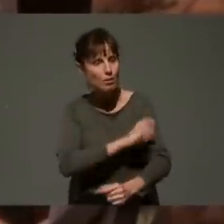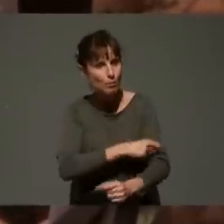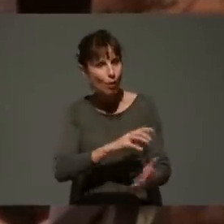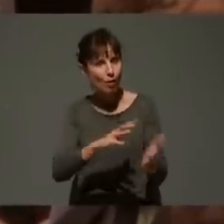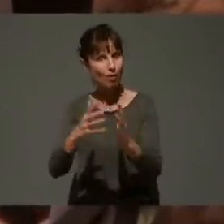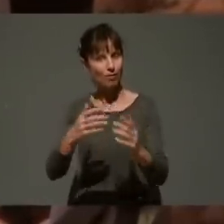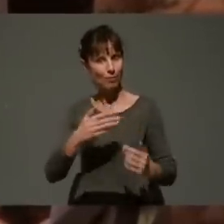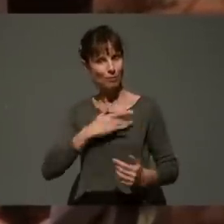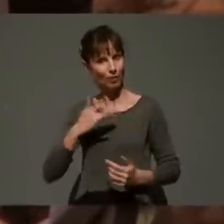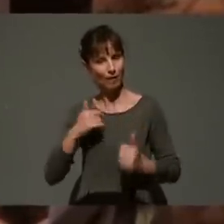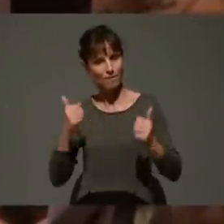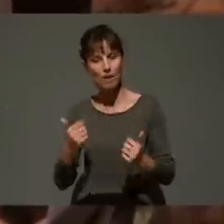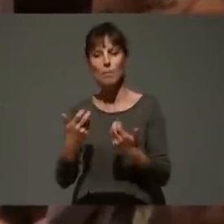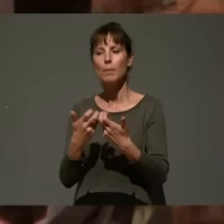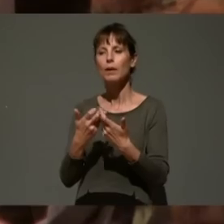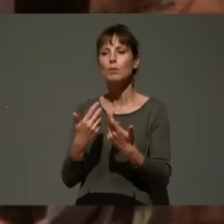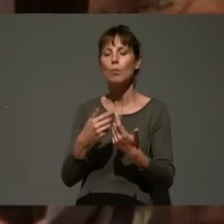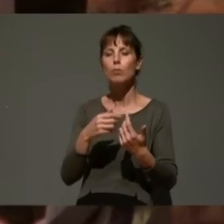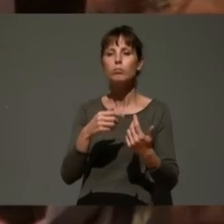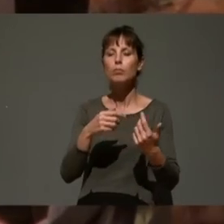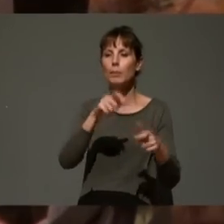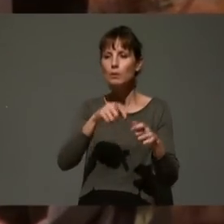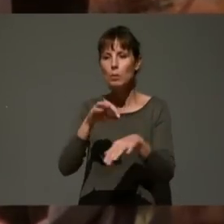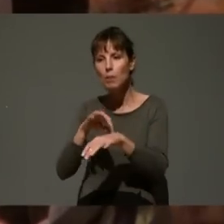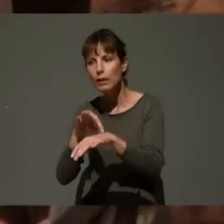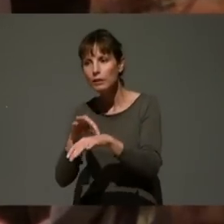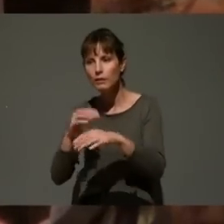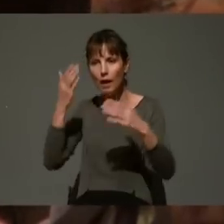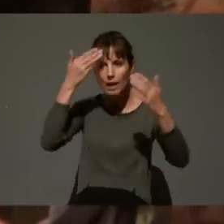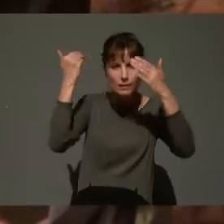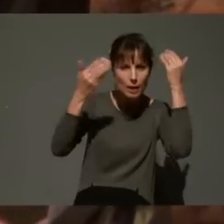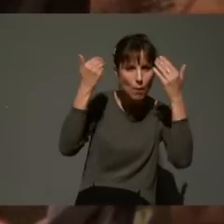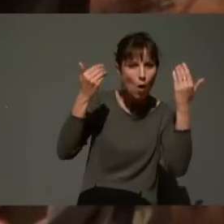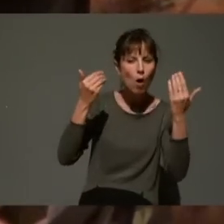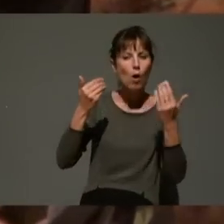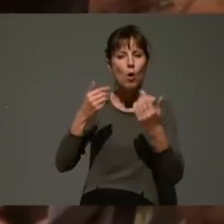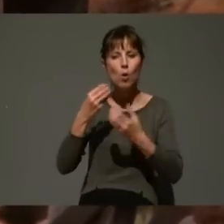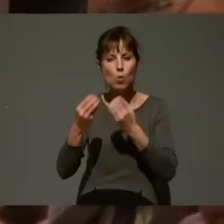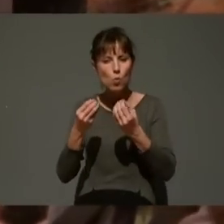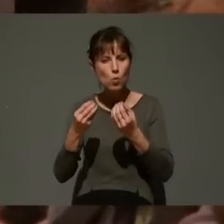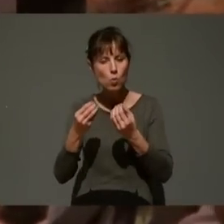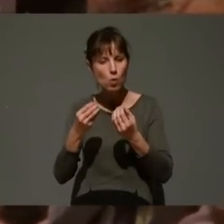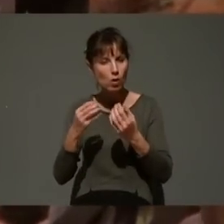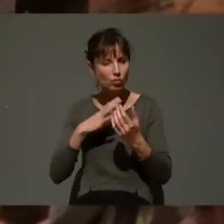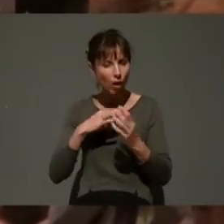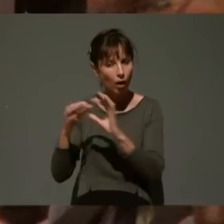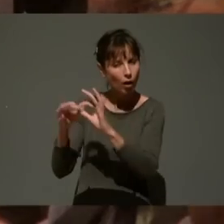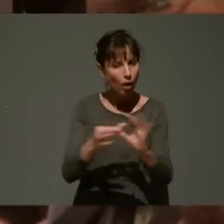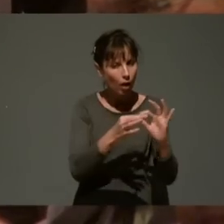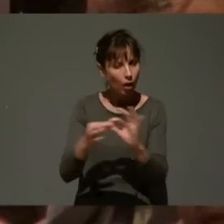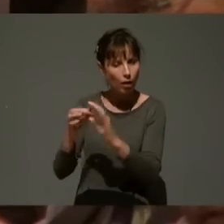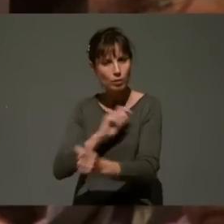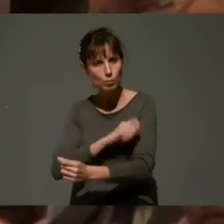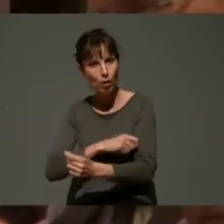pour des maladies, finalement, de type Alzheimer ou autre, est-ce qu'on a aussi constaté un mieux ?